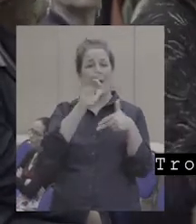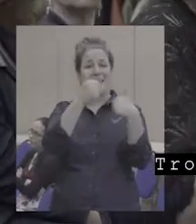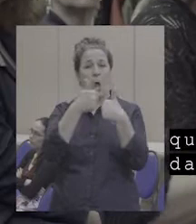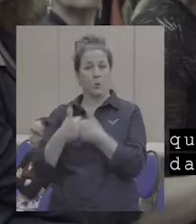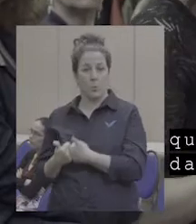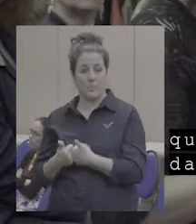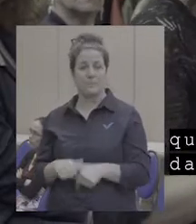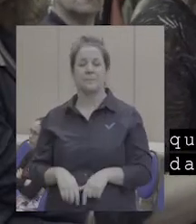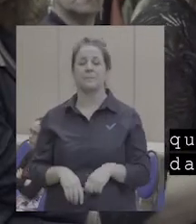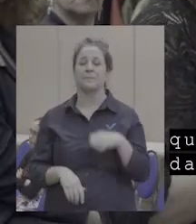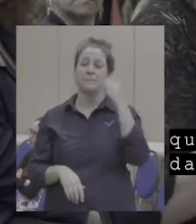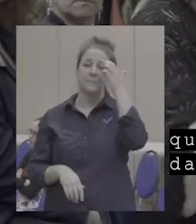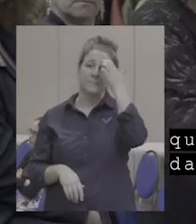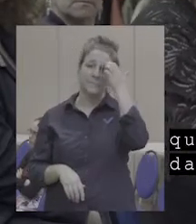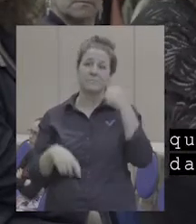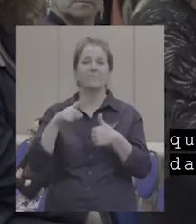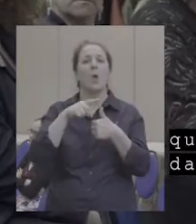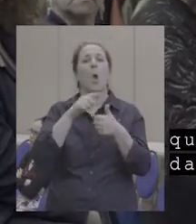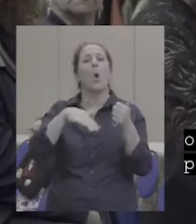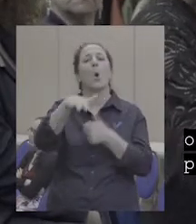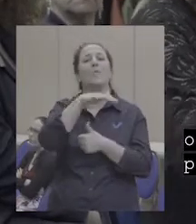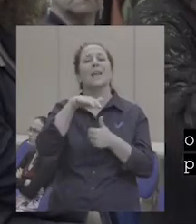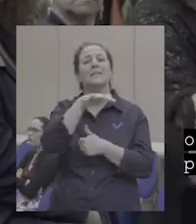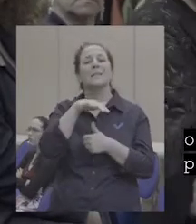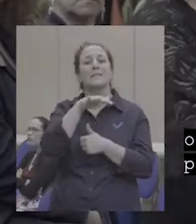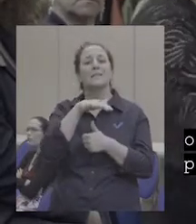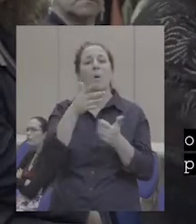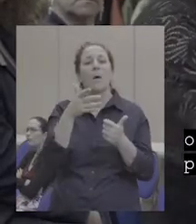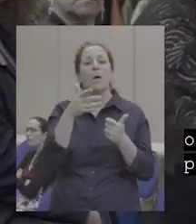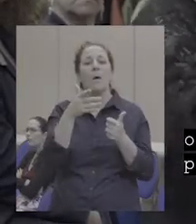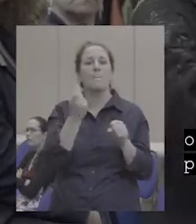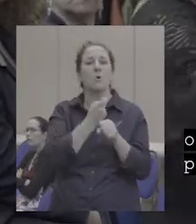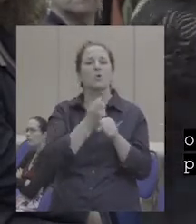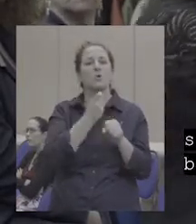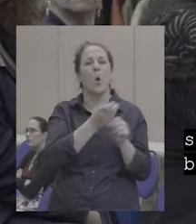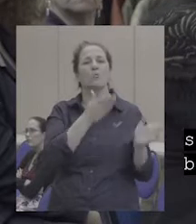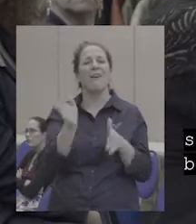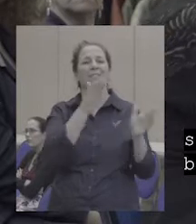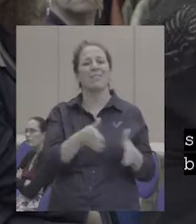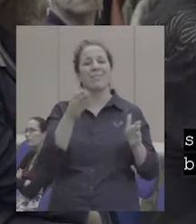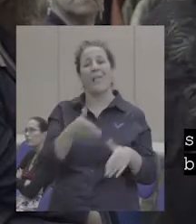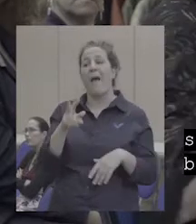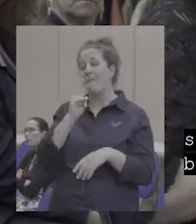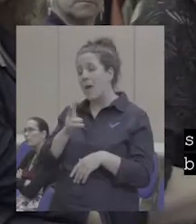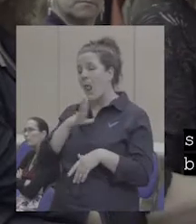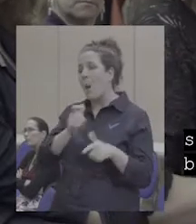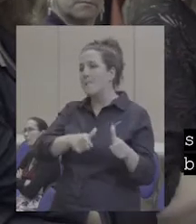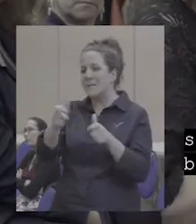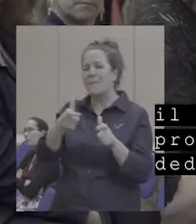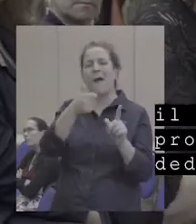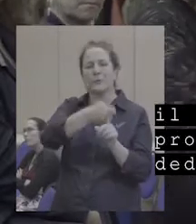d'enjeux qu'on avait ciblées. Le contexte dans lequel on œuvre, la chaîne de production, même si on parle que chacun des